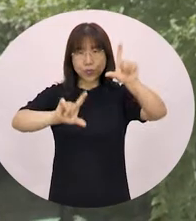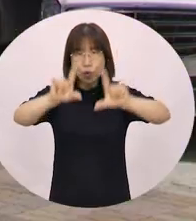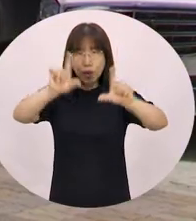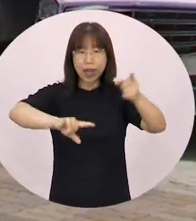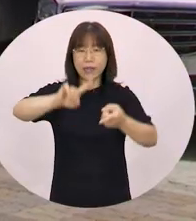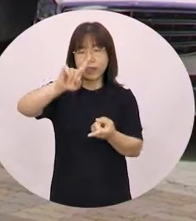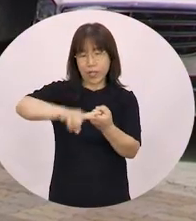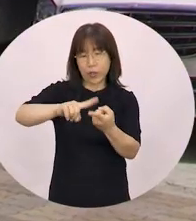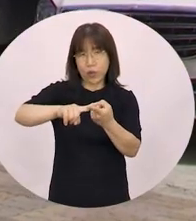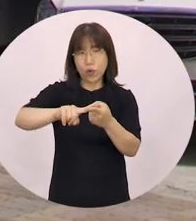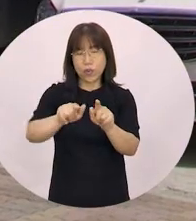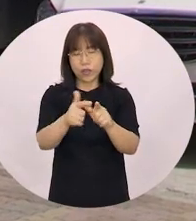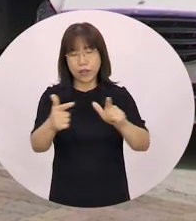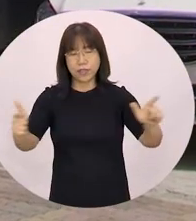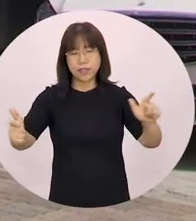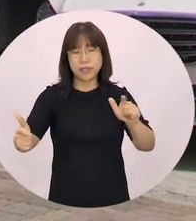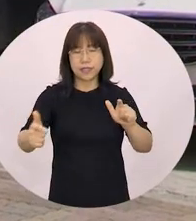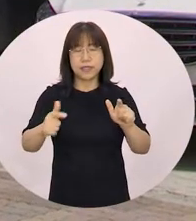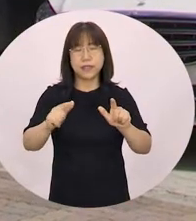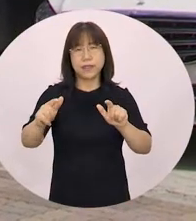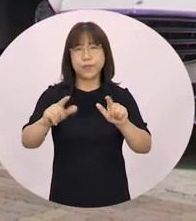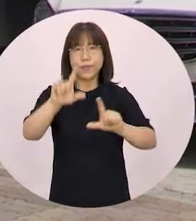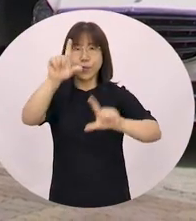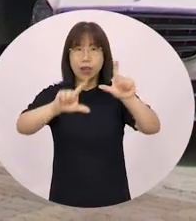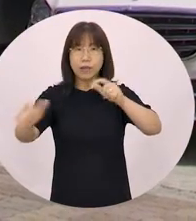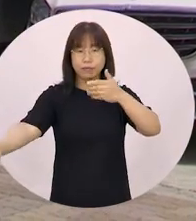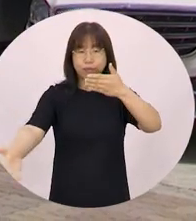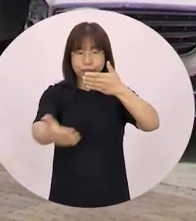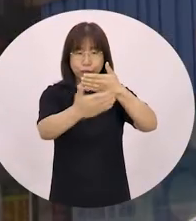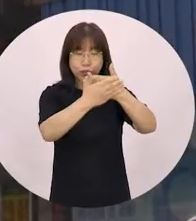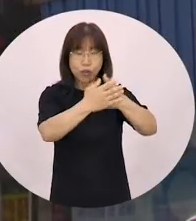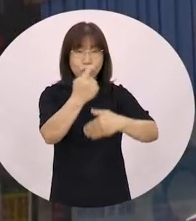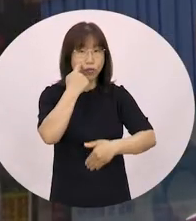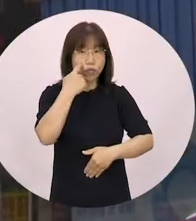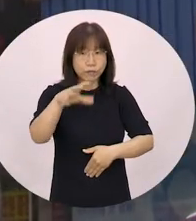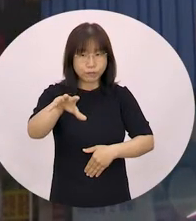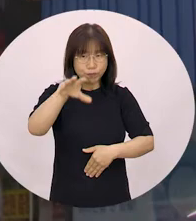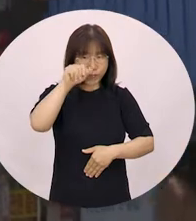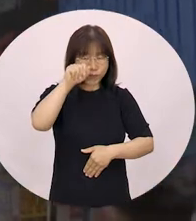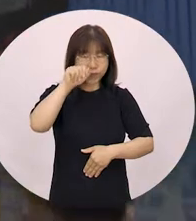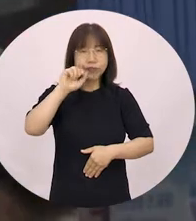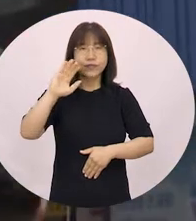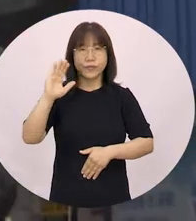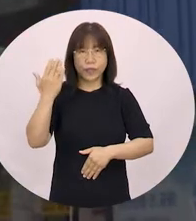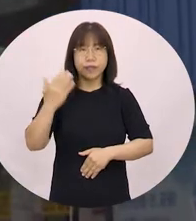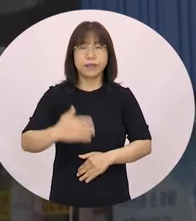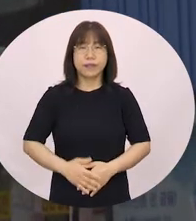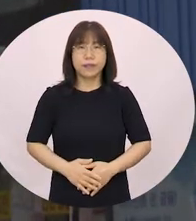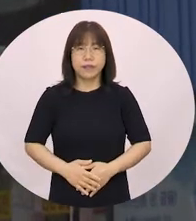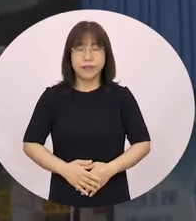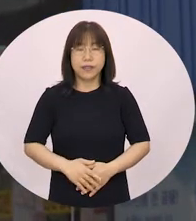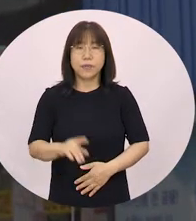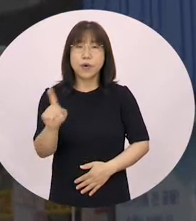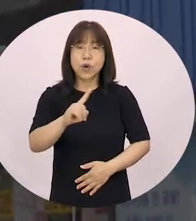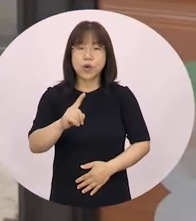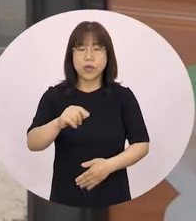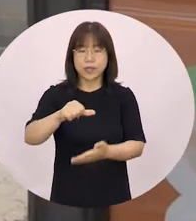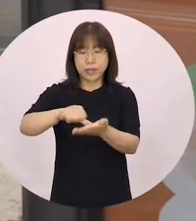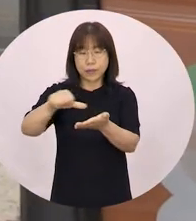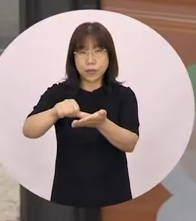버스 정류장 유형에 맞춰 표준형 과 자유 병 두 가지 형태로 부착해 논에 잘 띠도록 했습니다